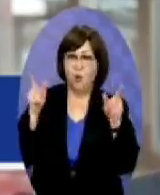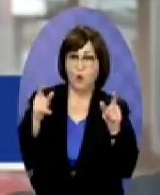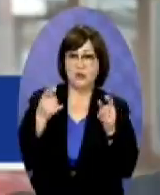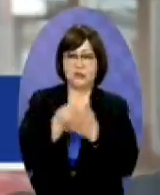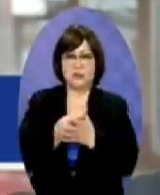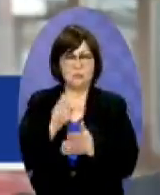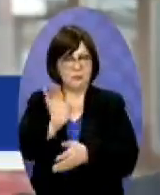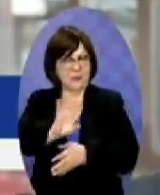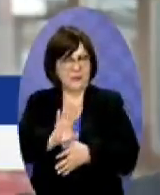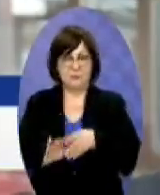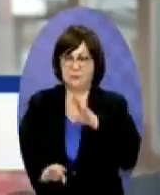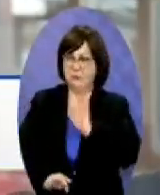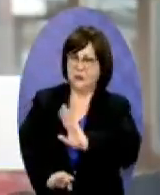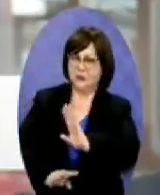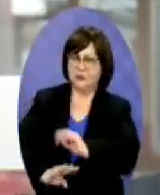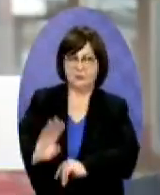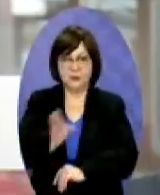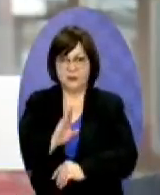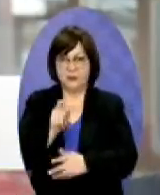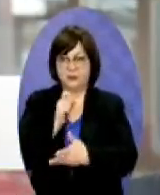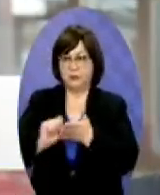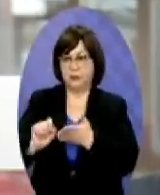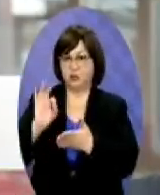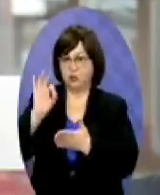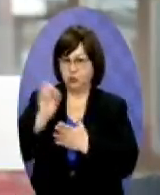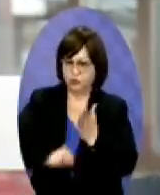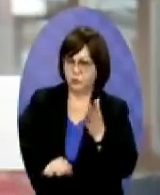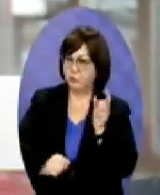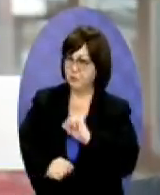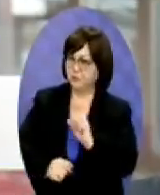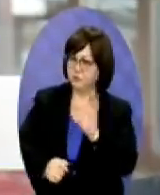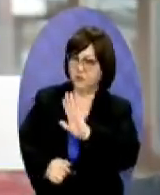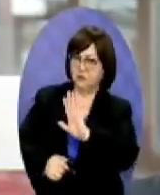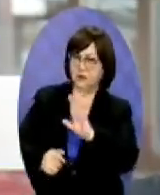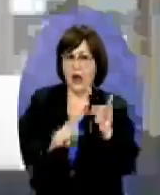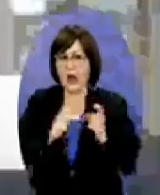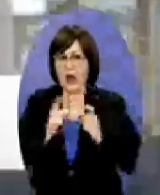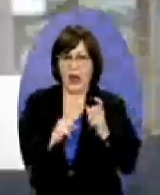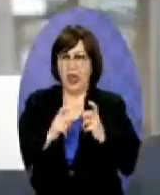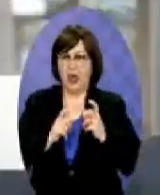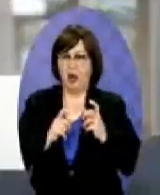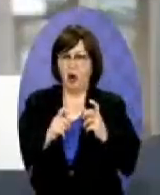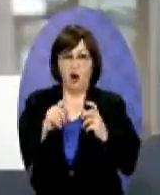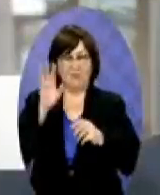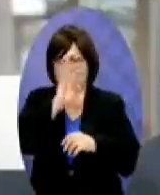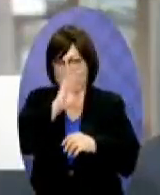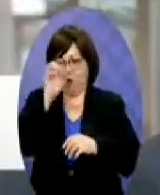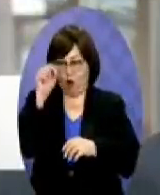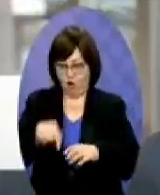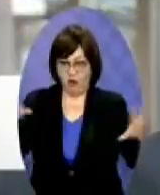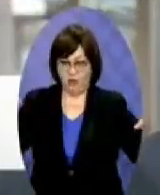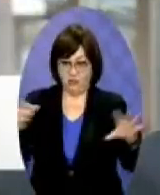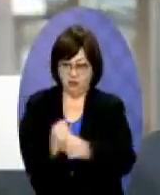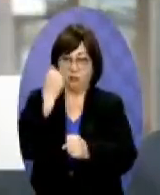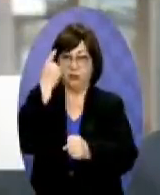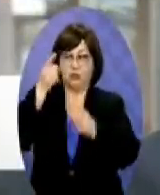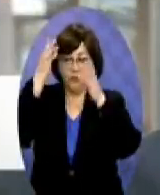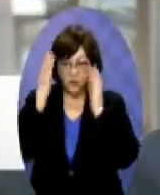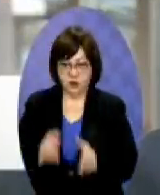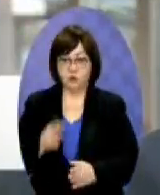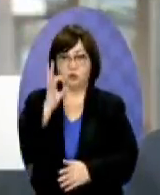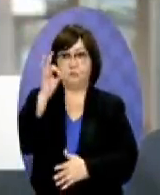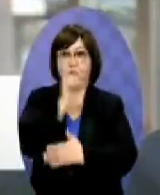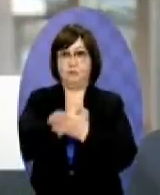их маргаан тийс одоо энэ асуудыг шийдэж өгсөнд бас маш бас багш бид нар баяртай байна. Зөв бичиж сурханд бол их олон олон зүйлүүд бас хэрэгтэй л